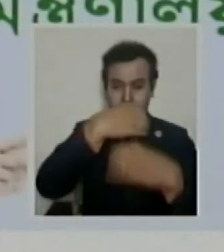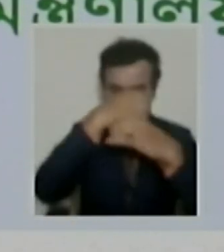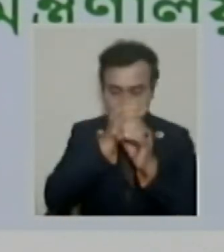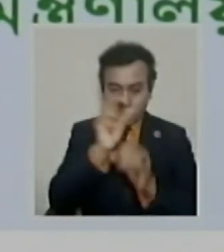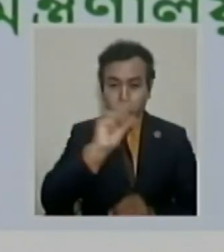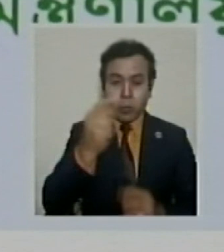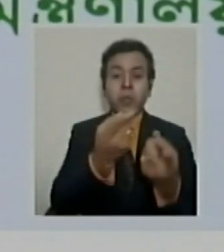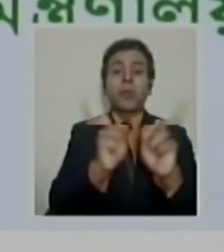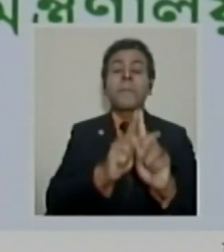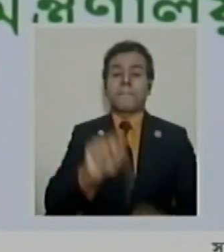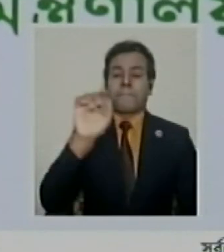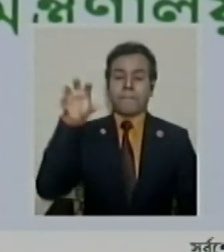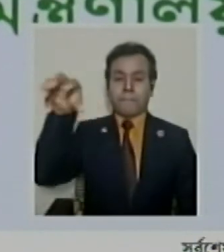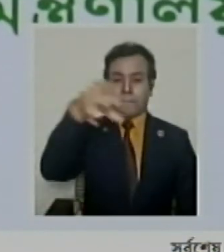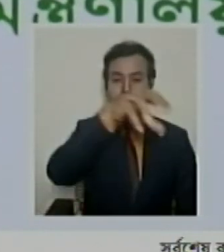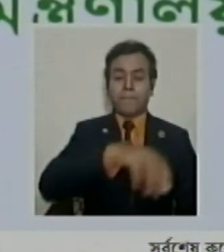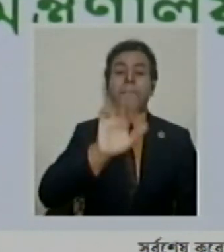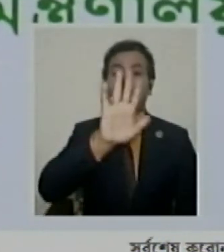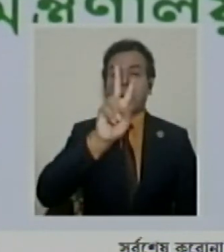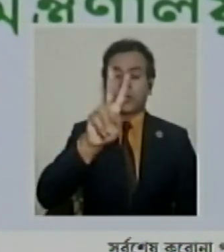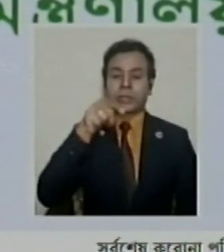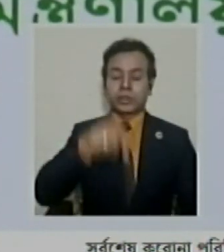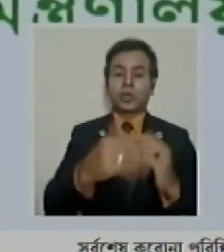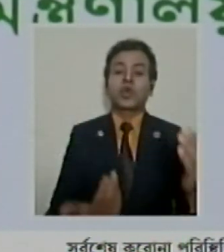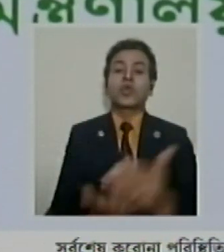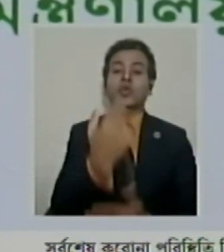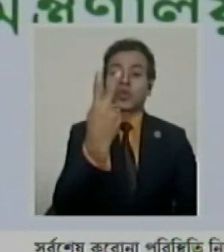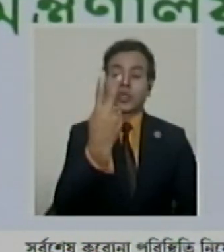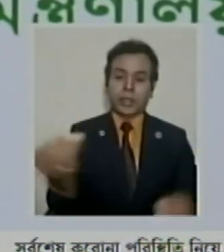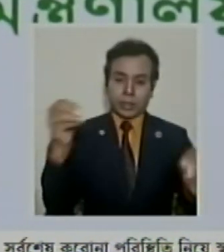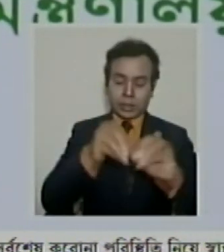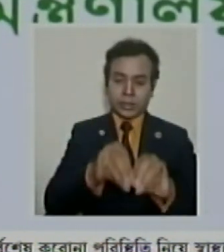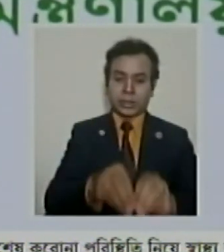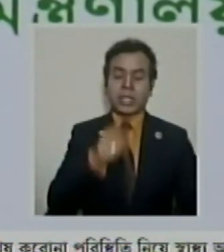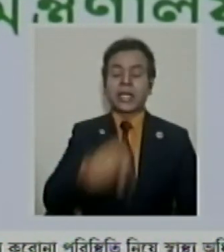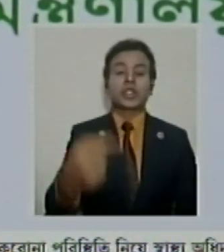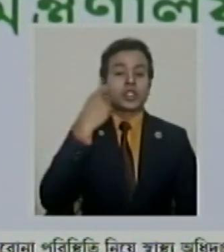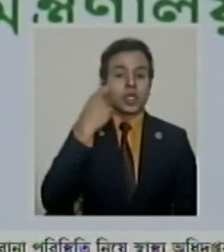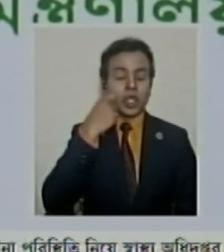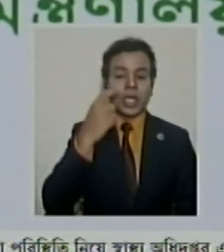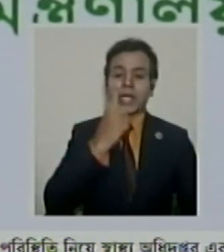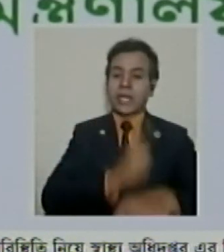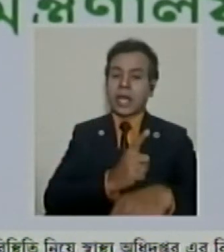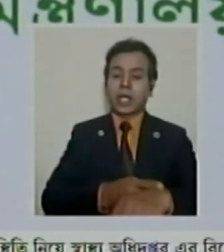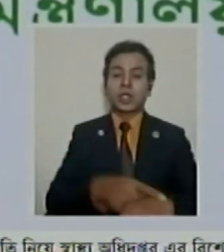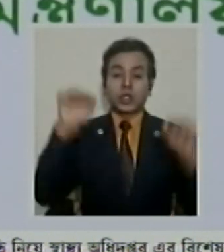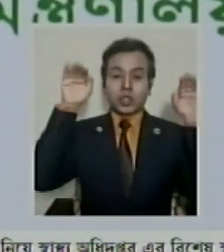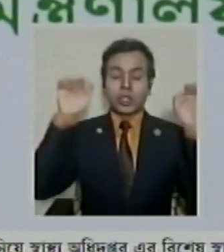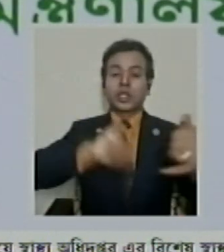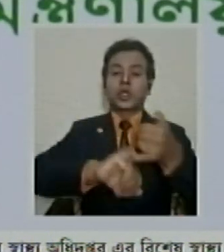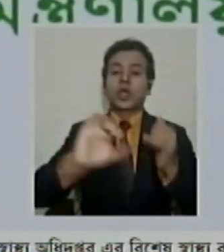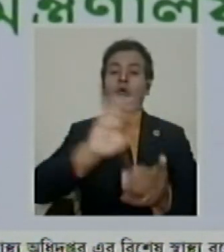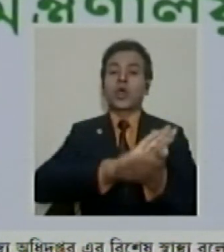এবার আসবো তথ্যর দিকে। আজকে 52টি পরীক্ষাগারে পরীক্ষা হয়েছে, যে দুটি নতুন